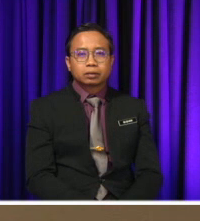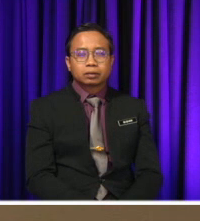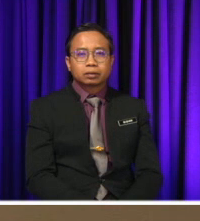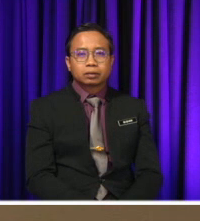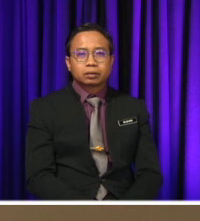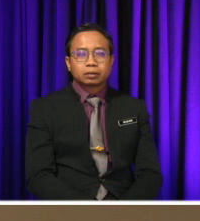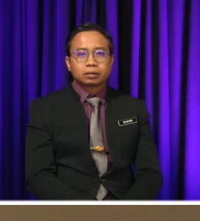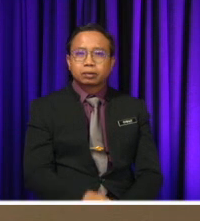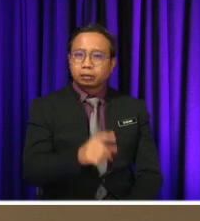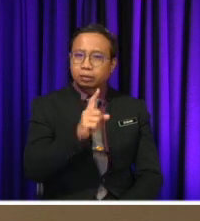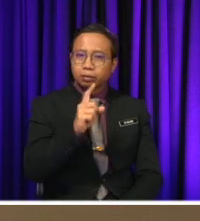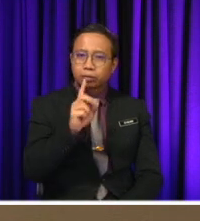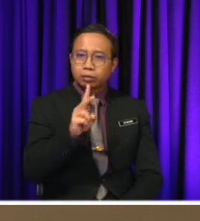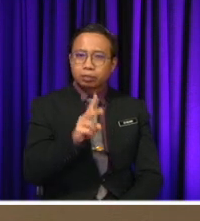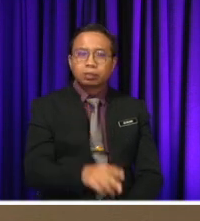dua